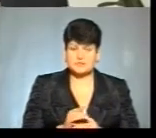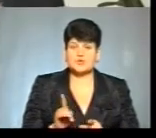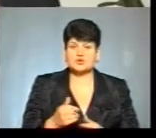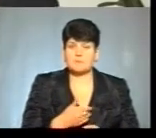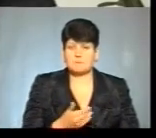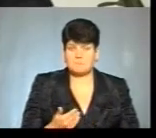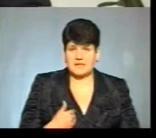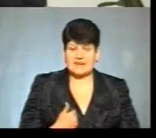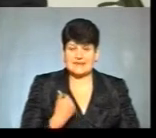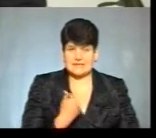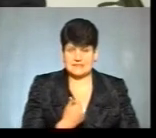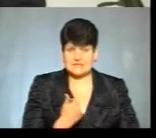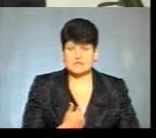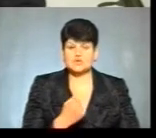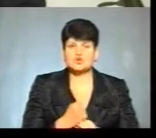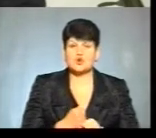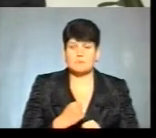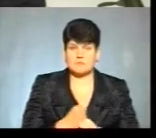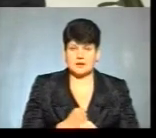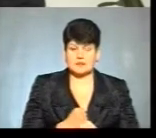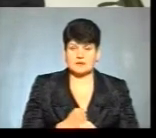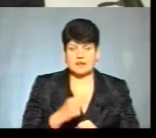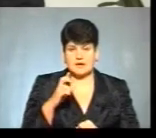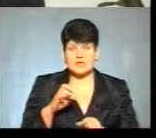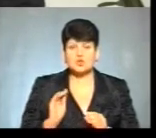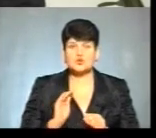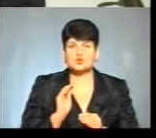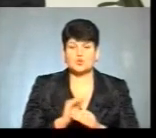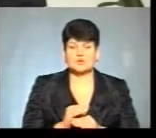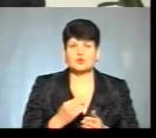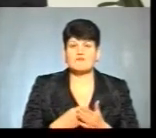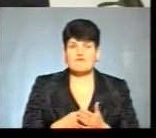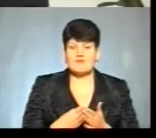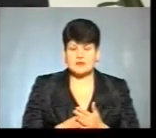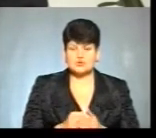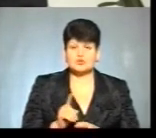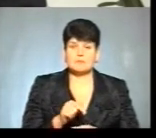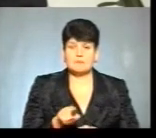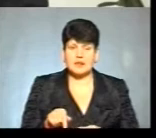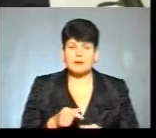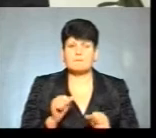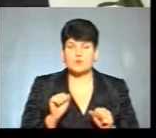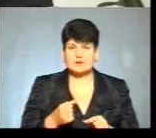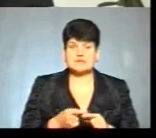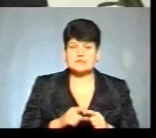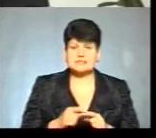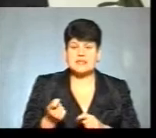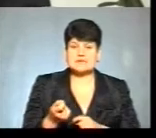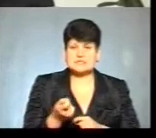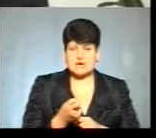її зробили країну з доданою вартістю, щоб ми могли це зерно до кожного